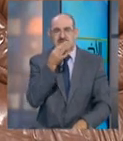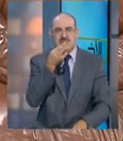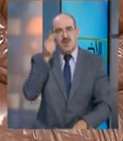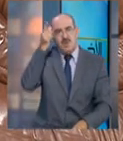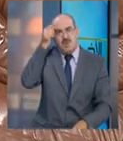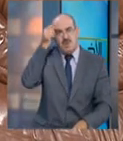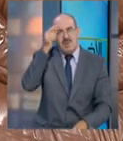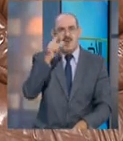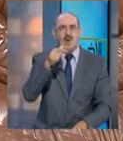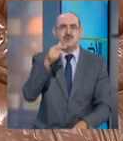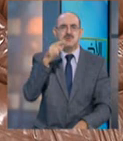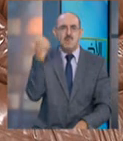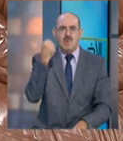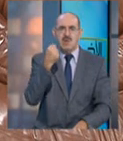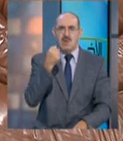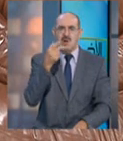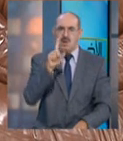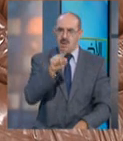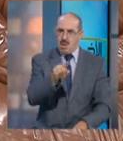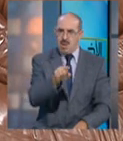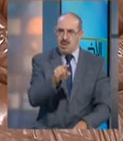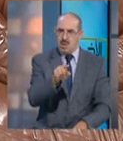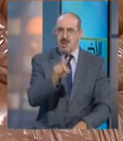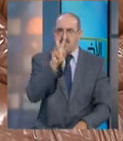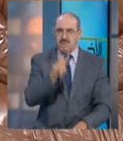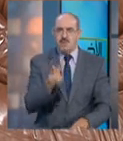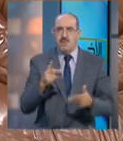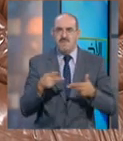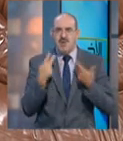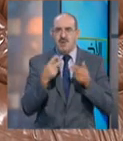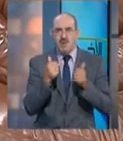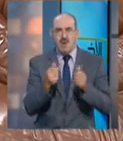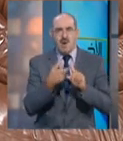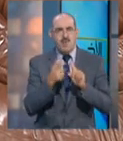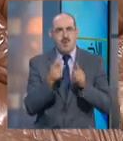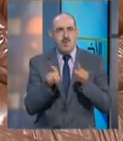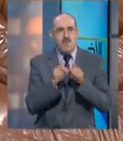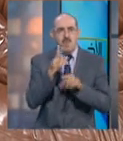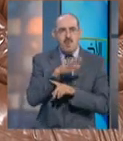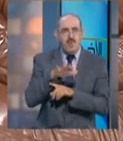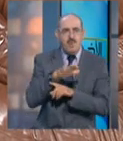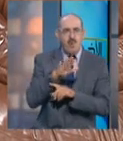الصحراوية قائمة، الدولة الصحراوية حقيقة لا رجع فيها كما قال الشعب الصحراوي منذ